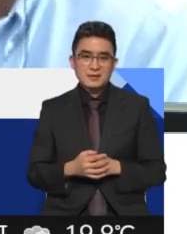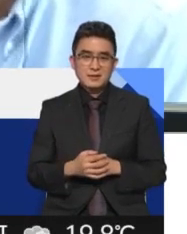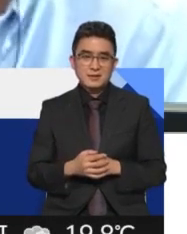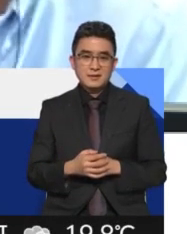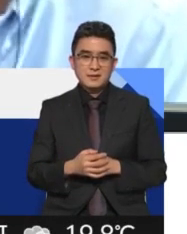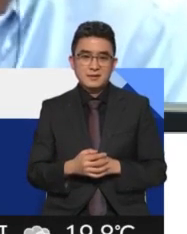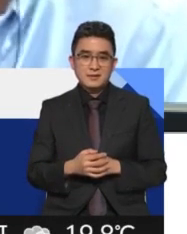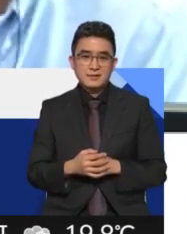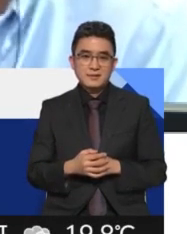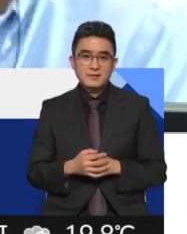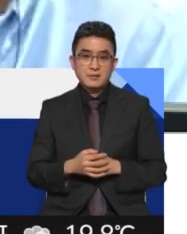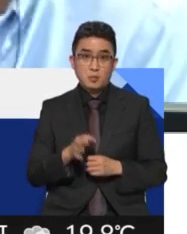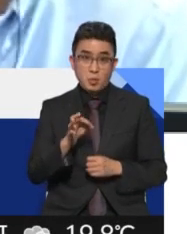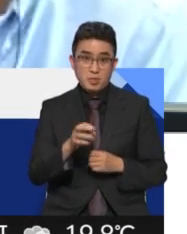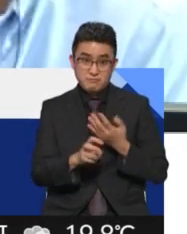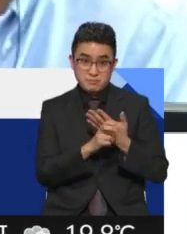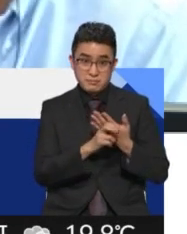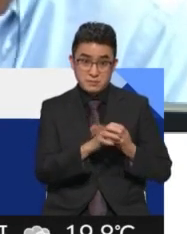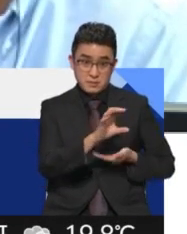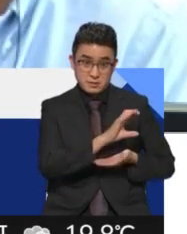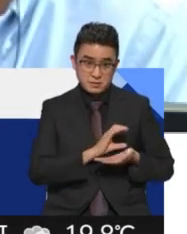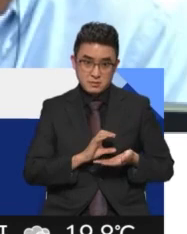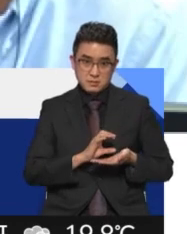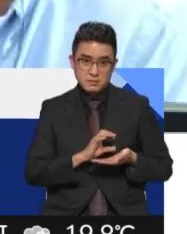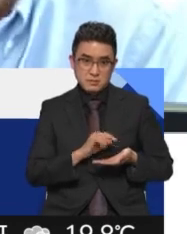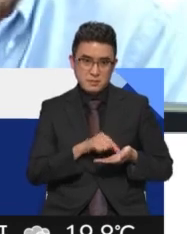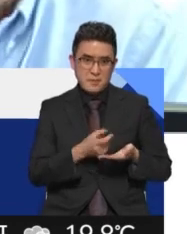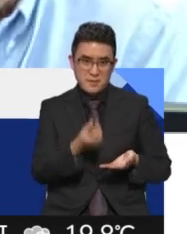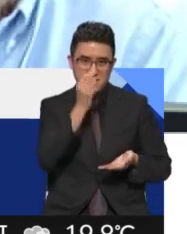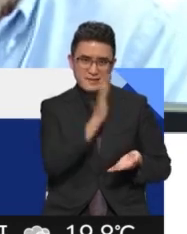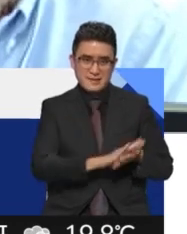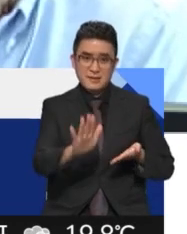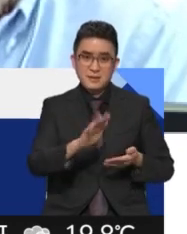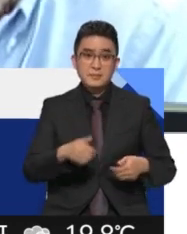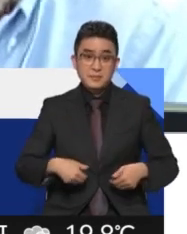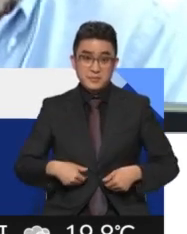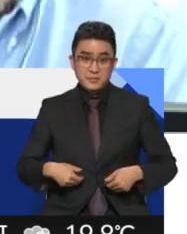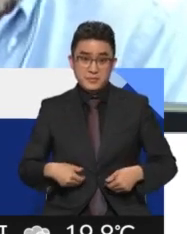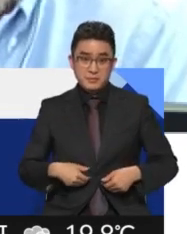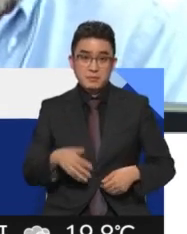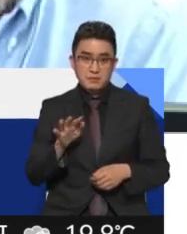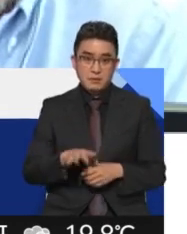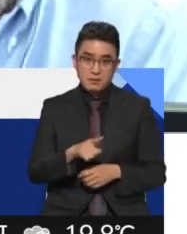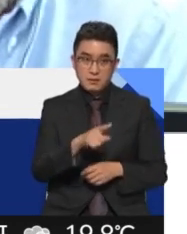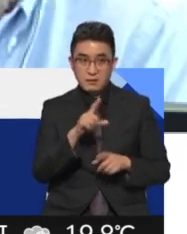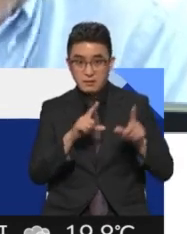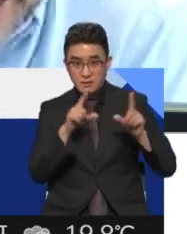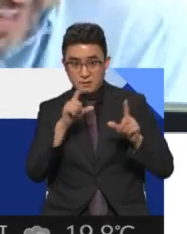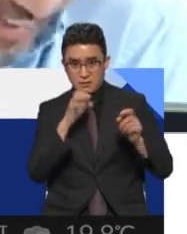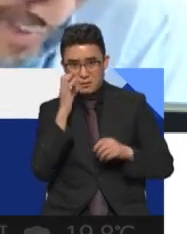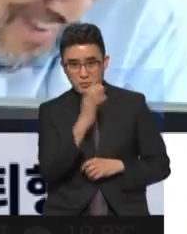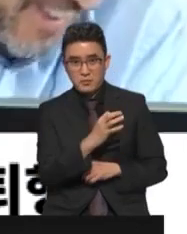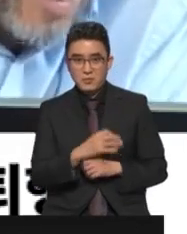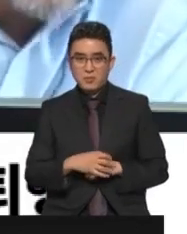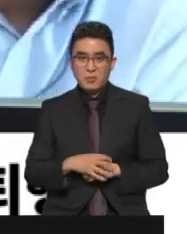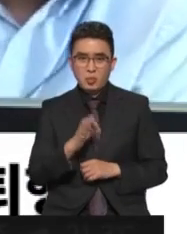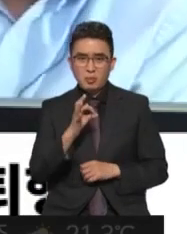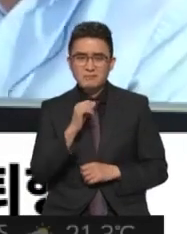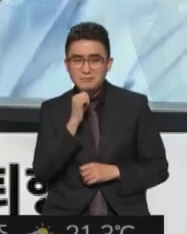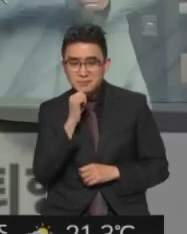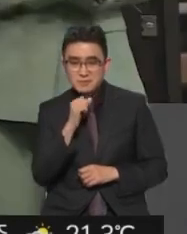수 없는 일입니다 돈을 그렇게 받았으면 오히려 쓰고 다니려야 될 거 아닙니까 당시에 콩나물국밥도 주변에 얻어먹고 다녔답니다